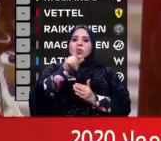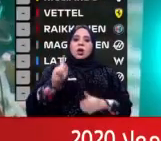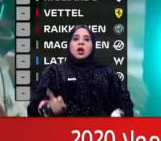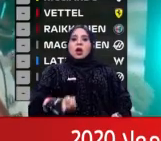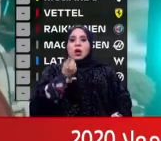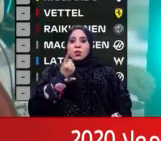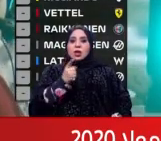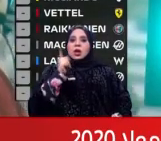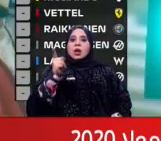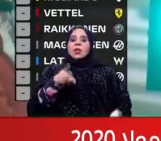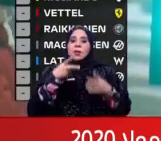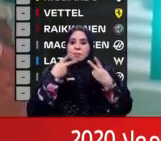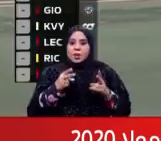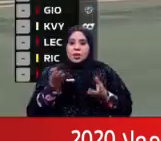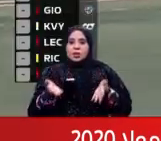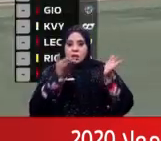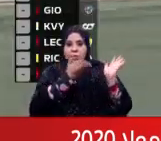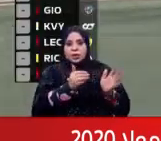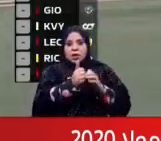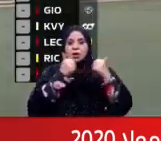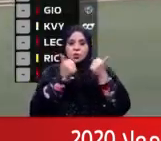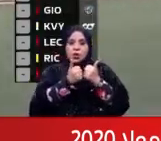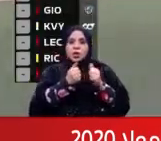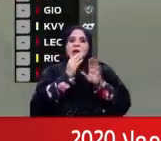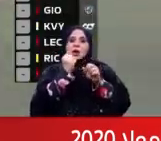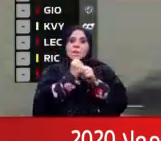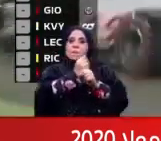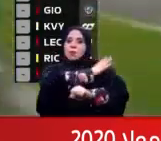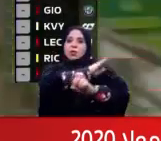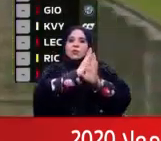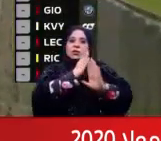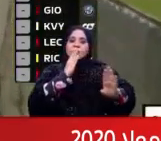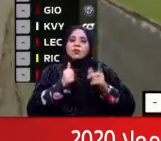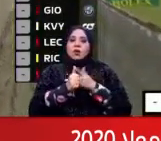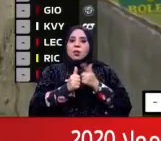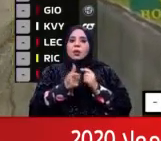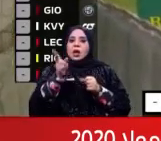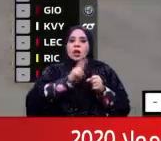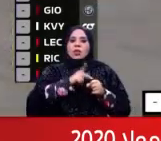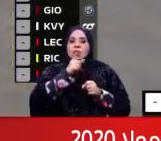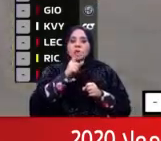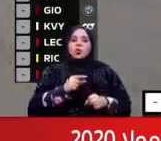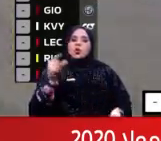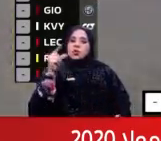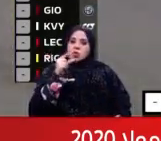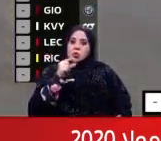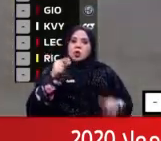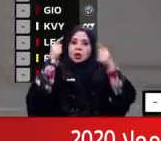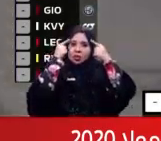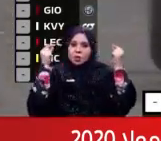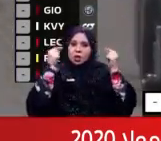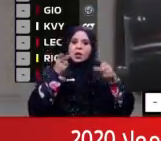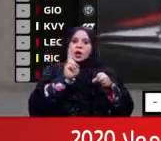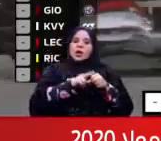الخارجي لأول مرة. هذا وتمت دعوة عوائل العاملين في الصفوف الأمامية من الكوادر الصحية